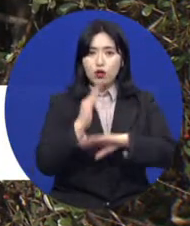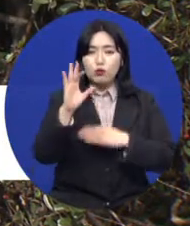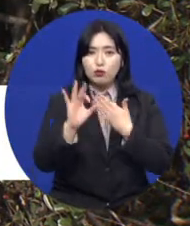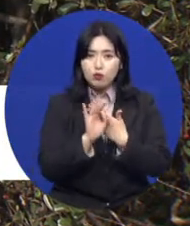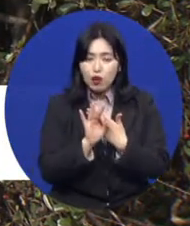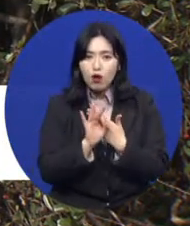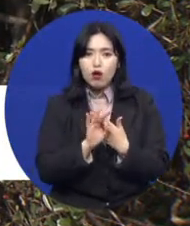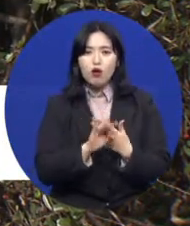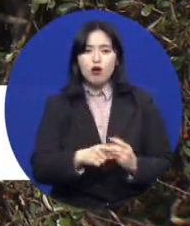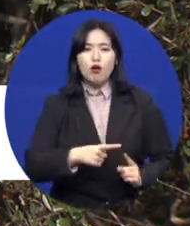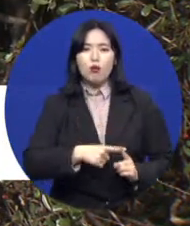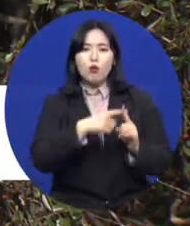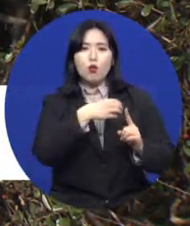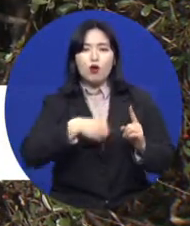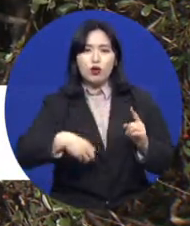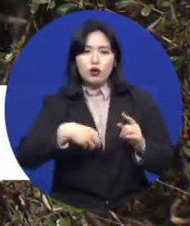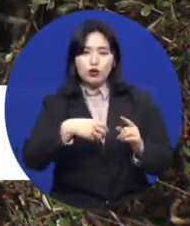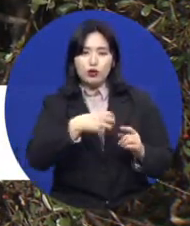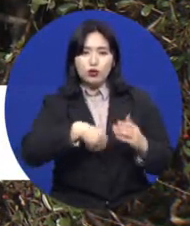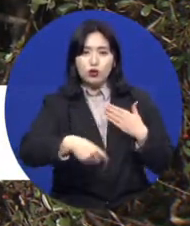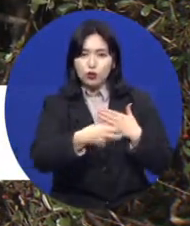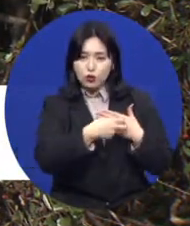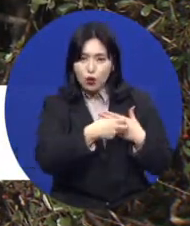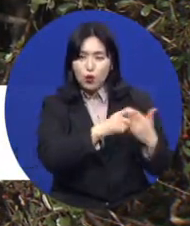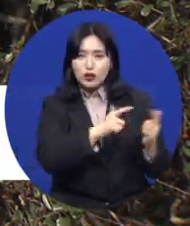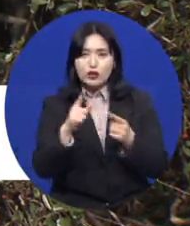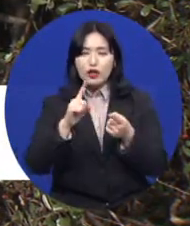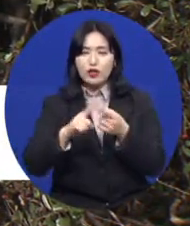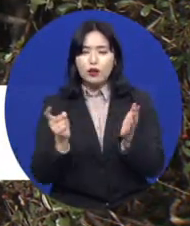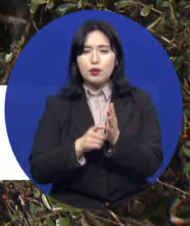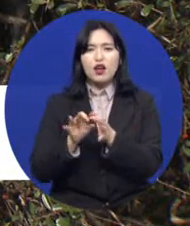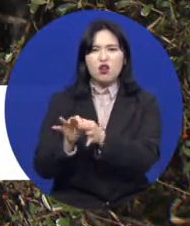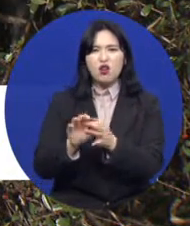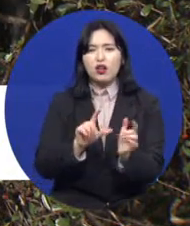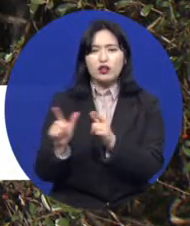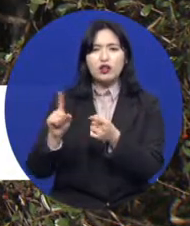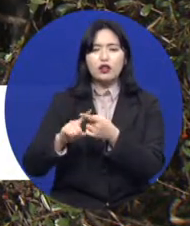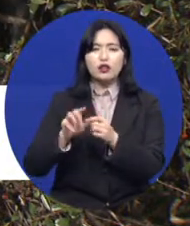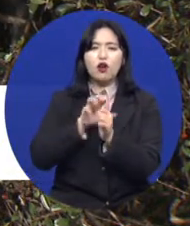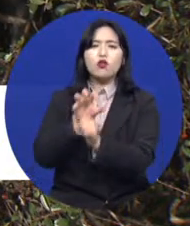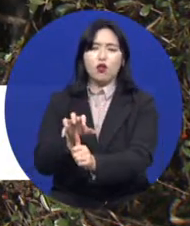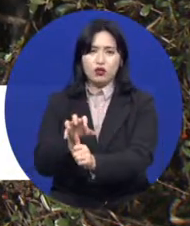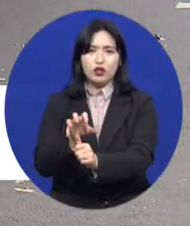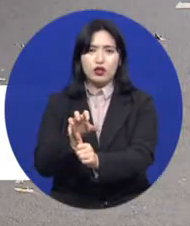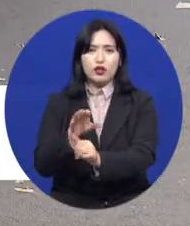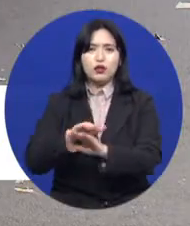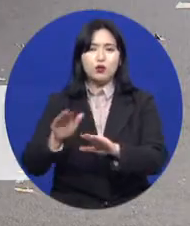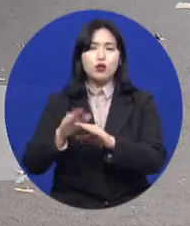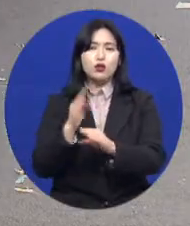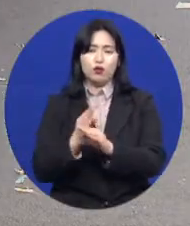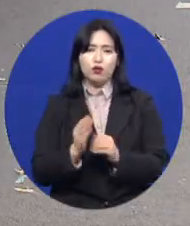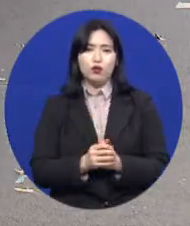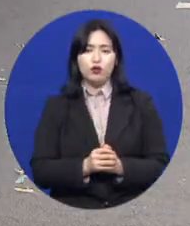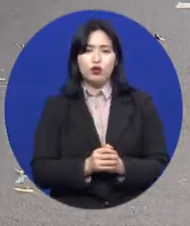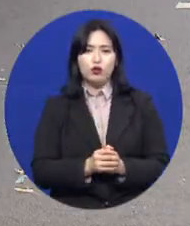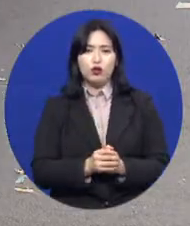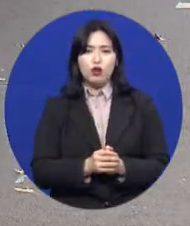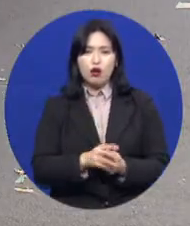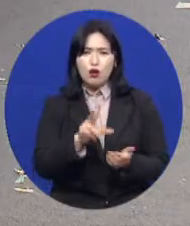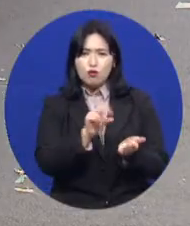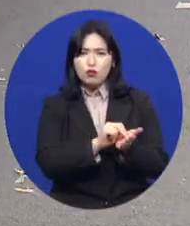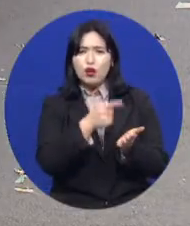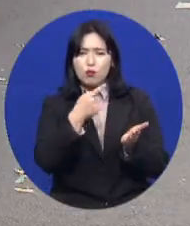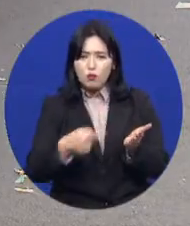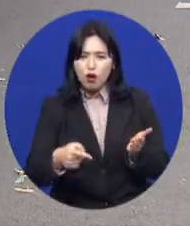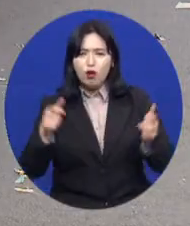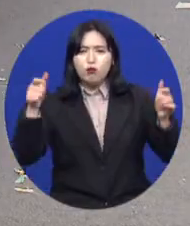보건소와 비상연락망 업체 대로 구축을 통해 자가 경리 등 조치를 취하고 있습니다 변수는 잦아들지 않는